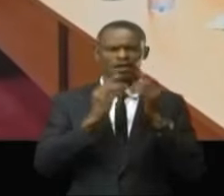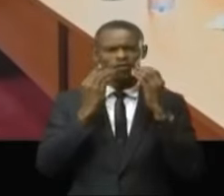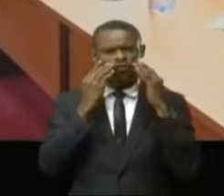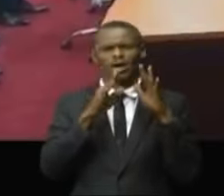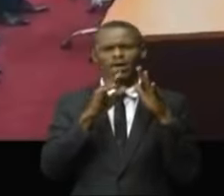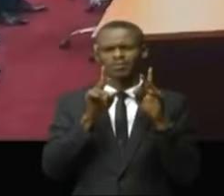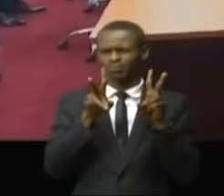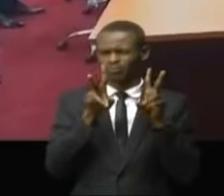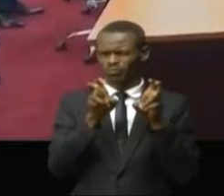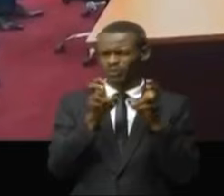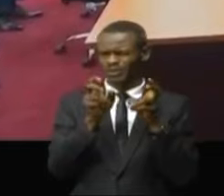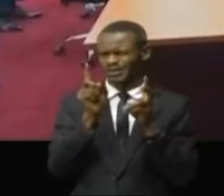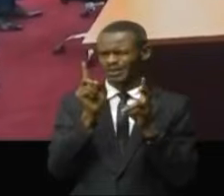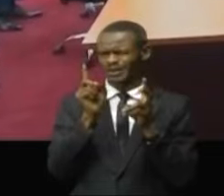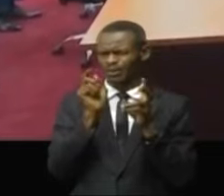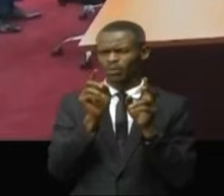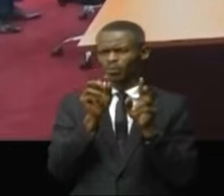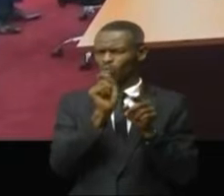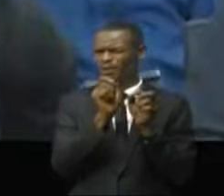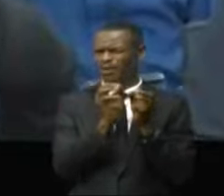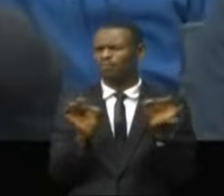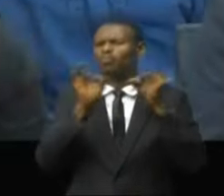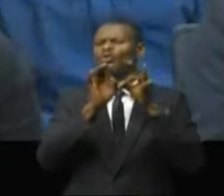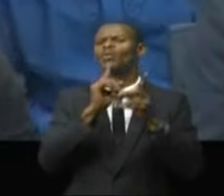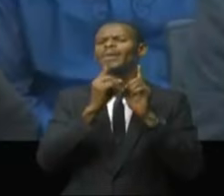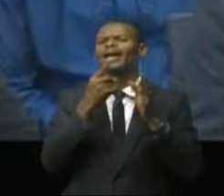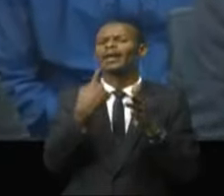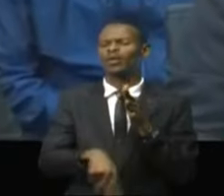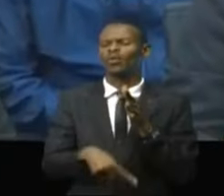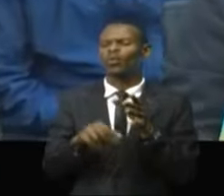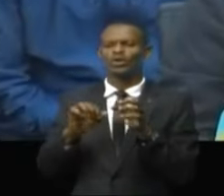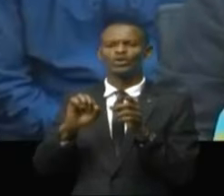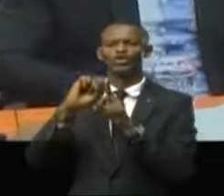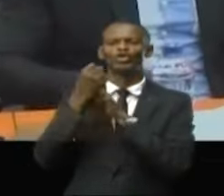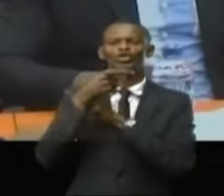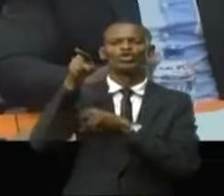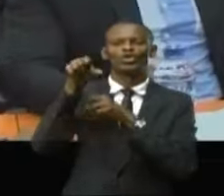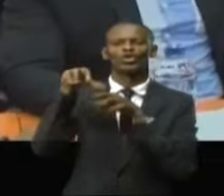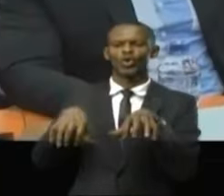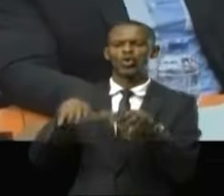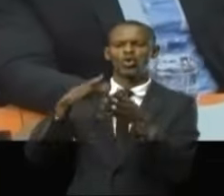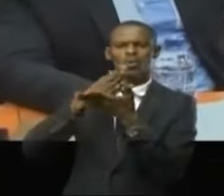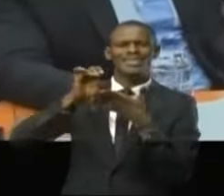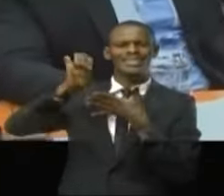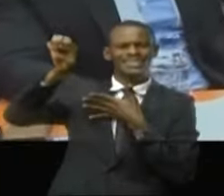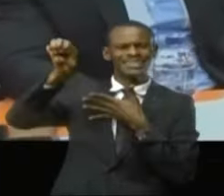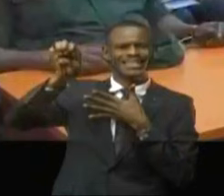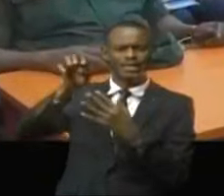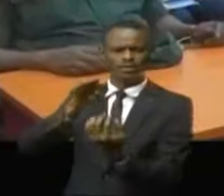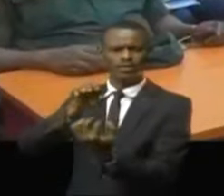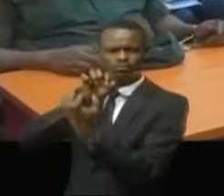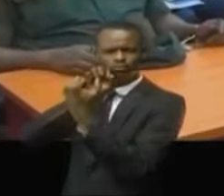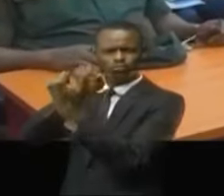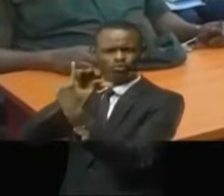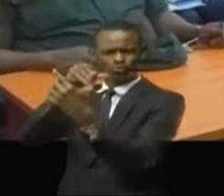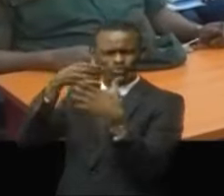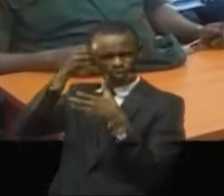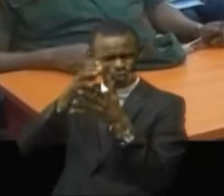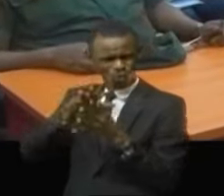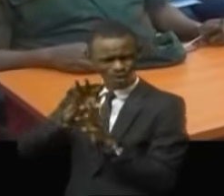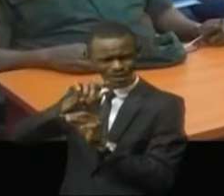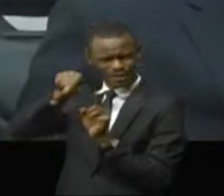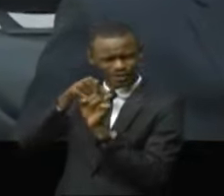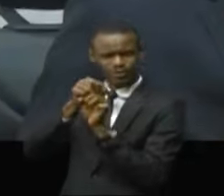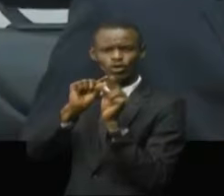de cette rencontre. Dans son adresse, le général d'armée Tshiwewe Songesa Christian, chef d'état-major général du FARDC, a rendu un hommage